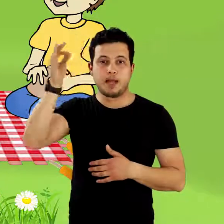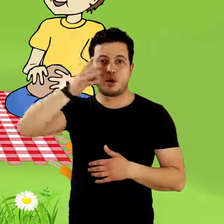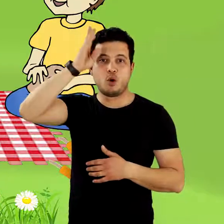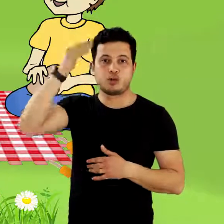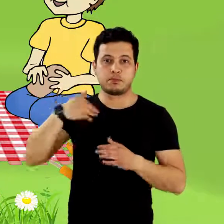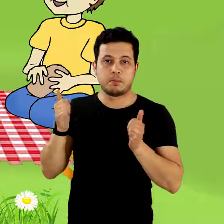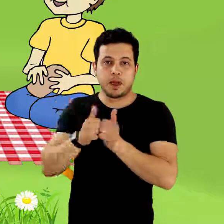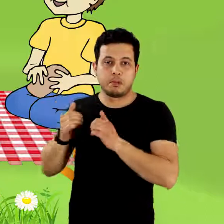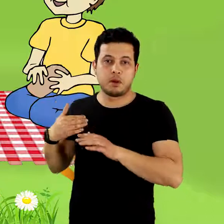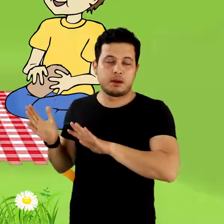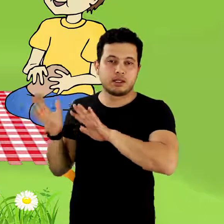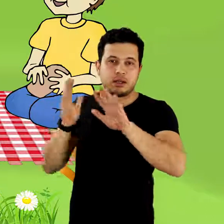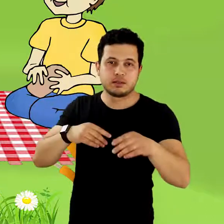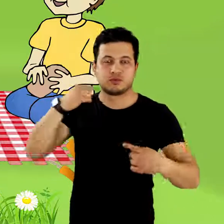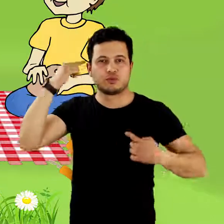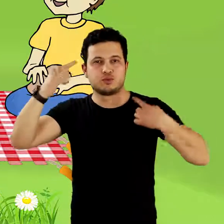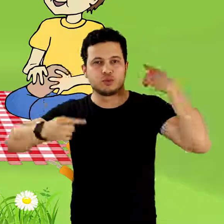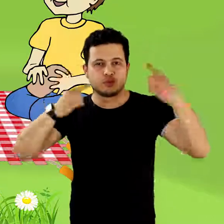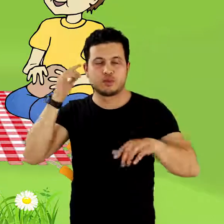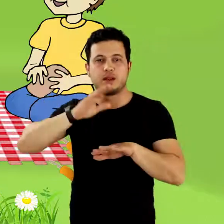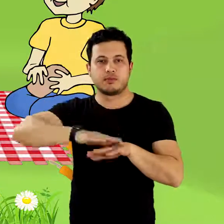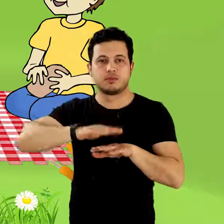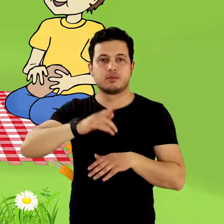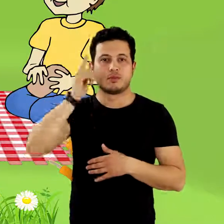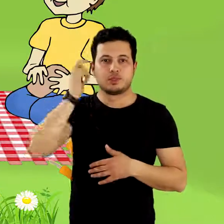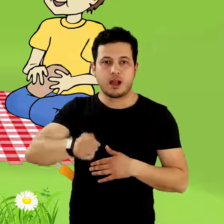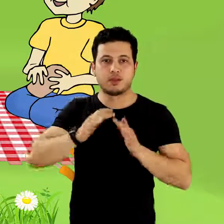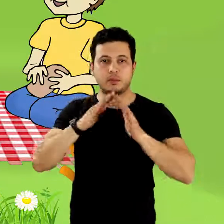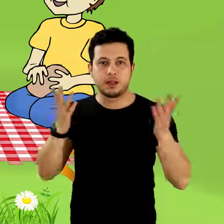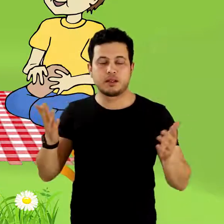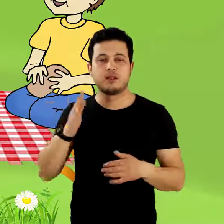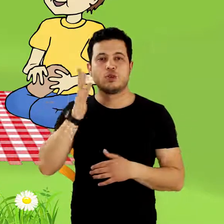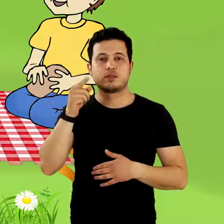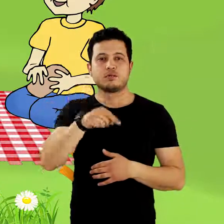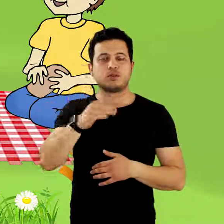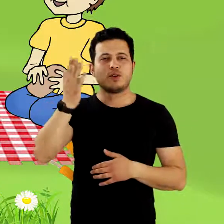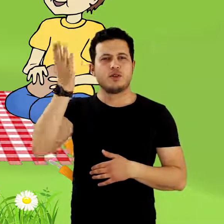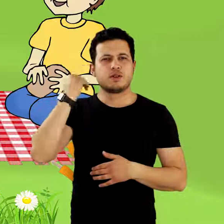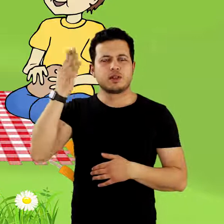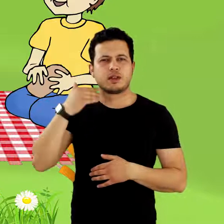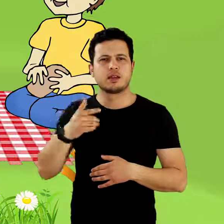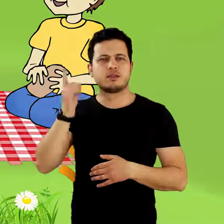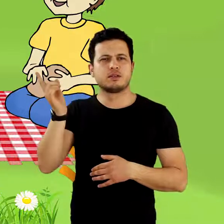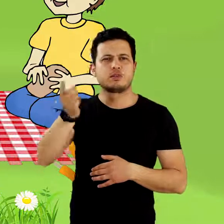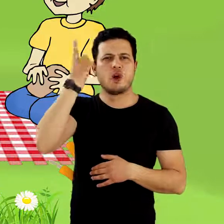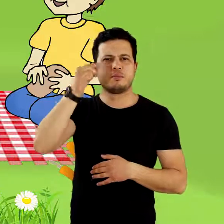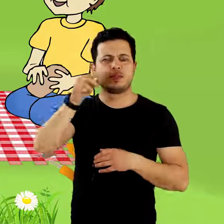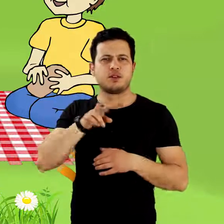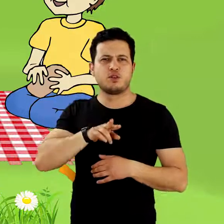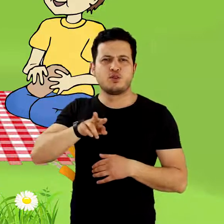getirdi diye bir an düşündüler. Gerçek miydi? Yoksa o fantastik yolculuklardan birinde